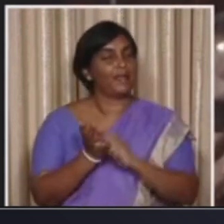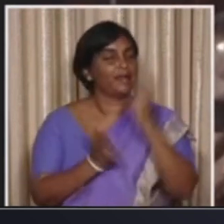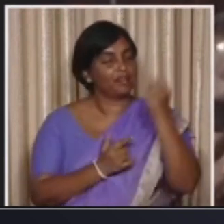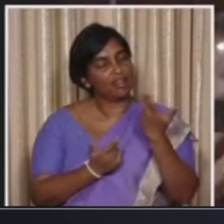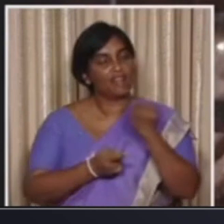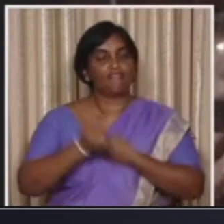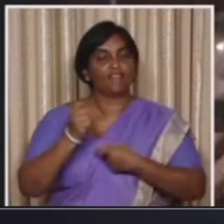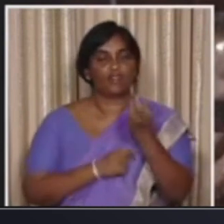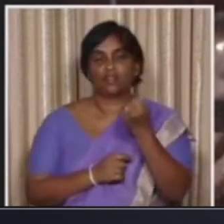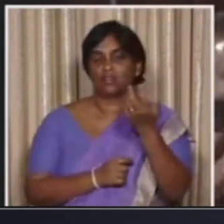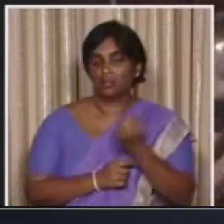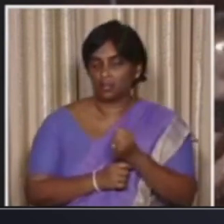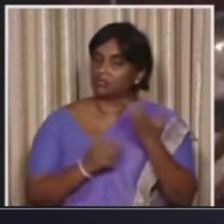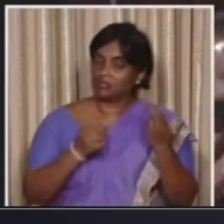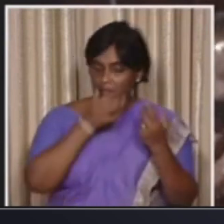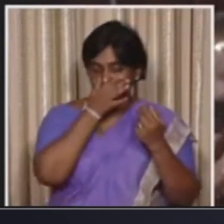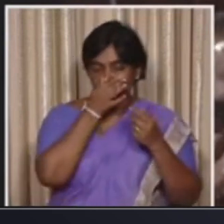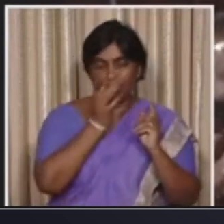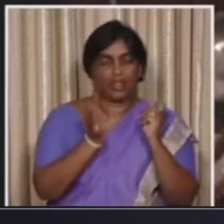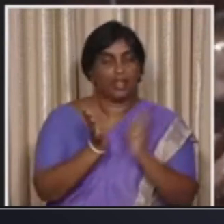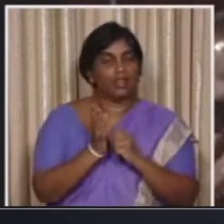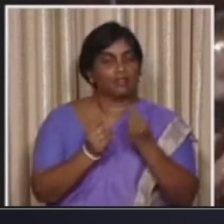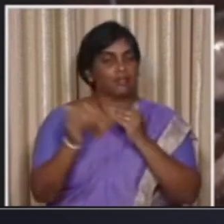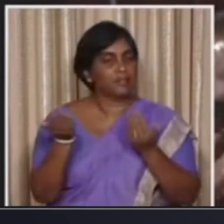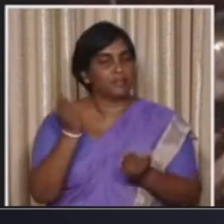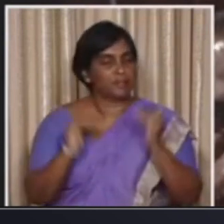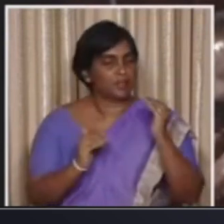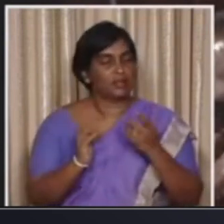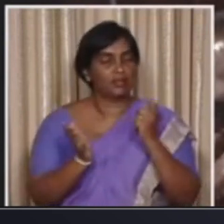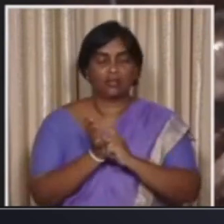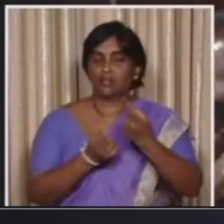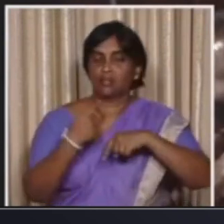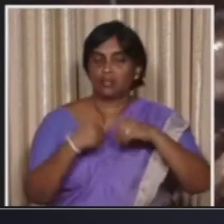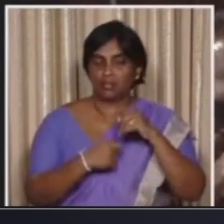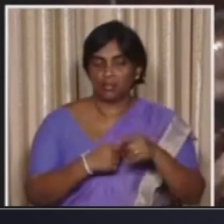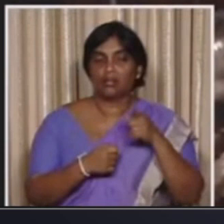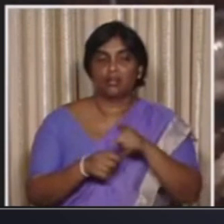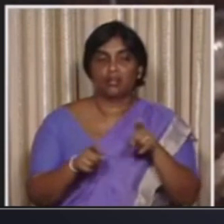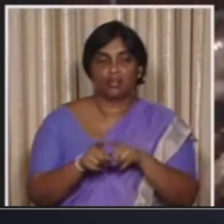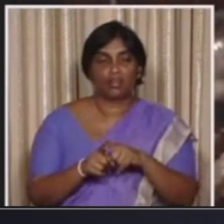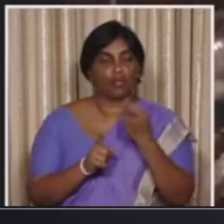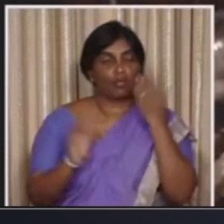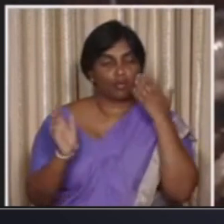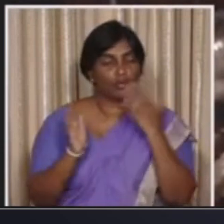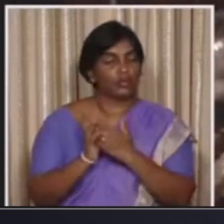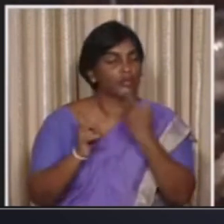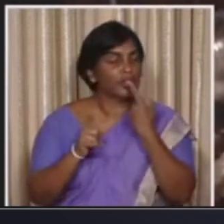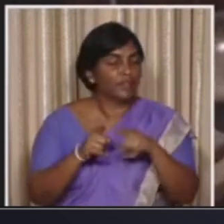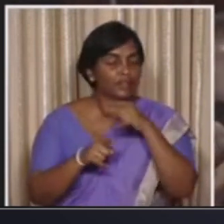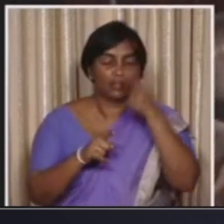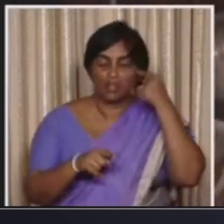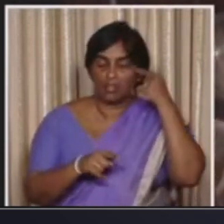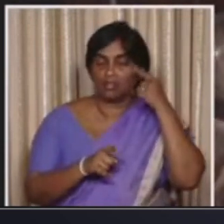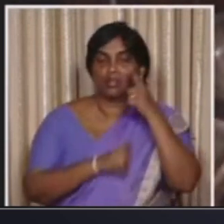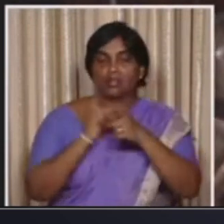විකුණලා සල්ලි ගන්නවා එහෙම නැත්තම් ණය ඇඩ්ජස්ට් කරගන්නවා ණය ප්‍රතිවකත කරනවා මේ මූල්‍ය අංශයේ පමණයි මේ අය කතා